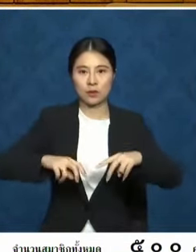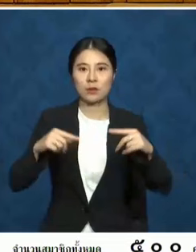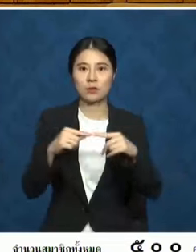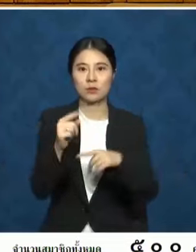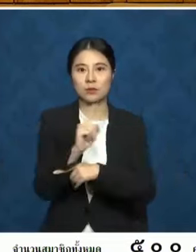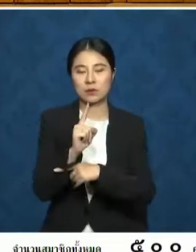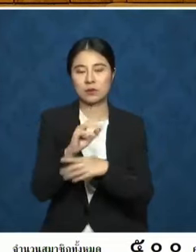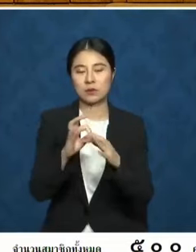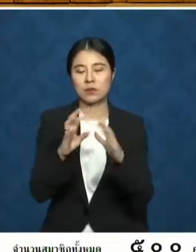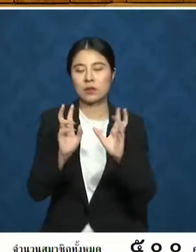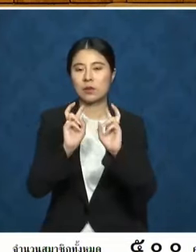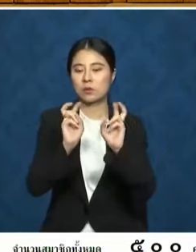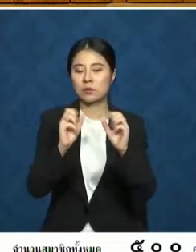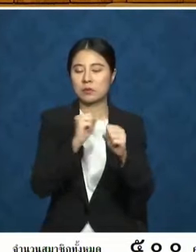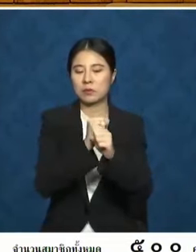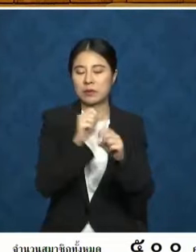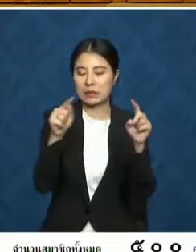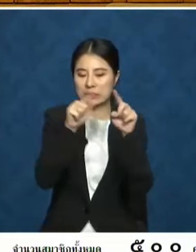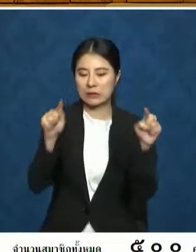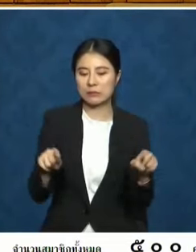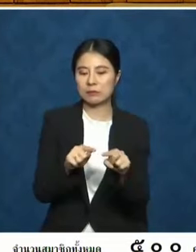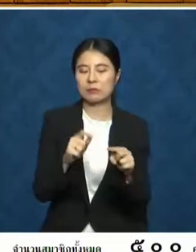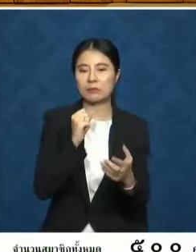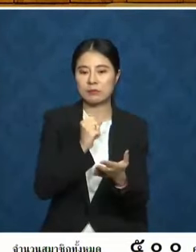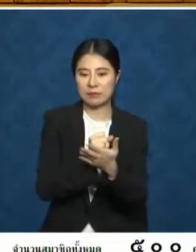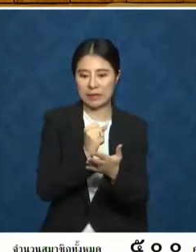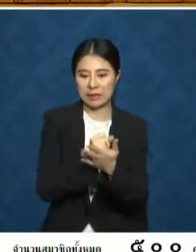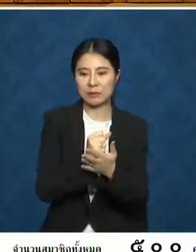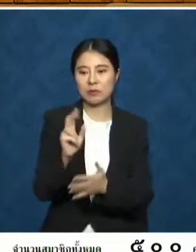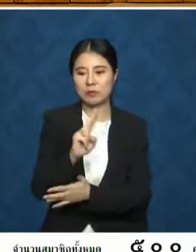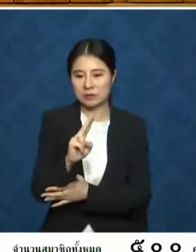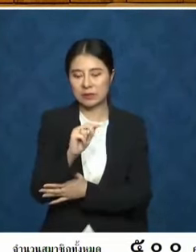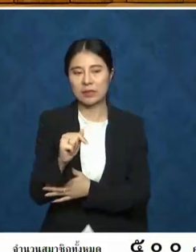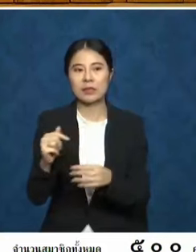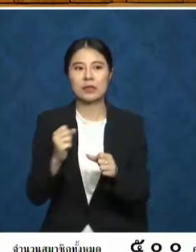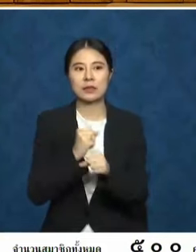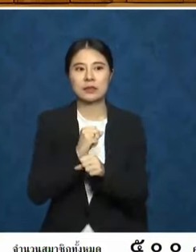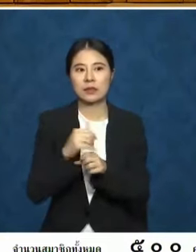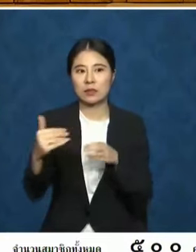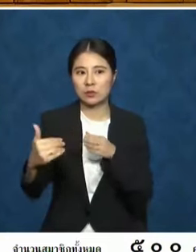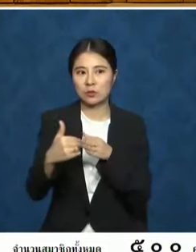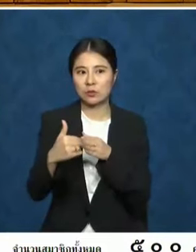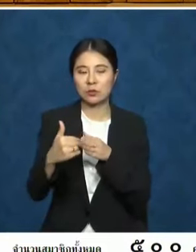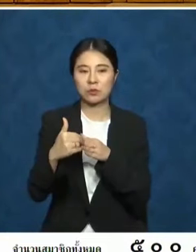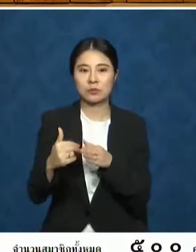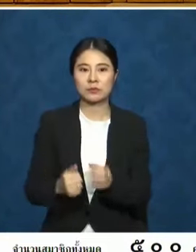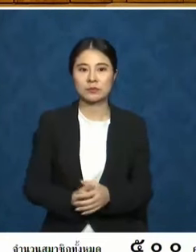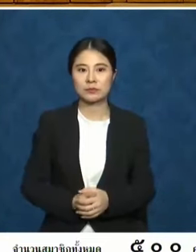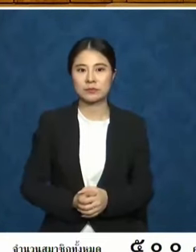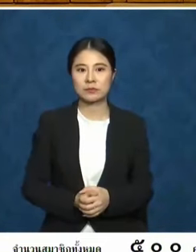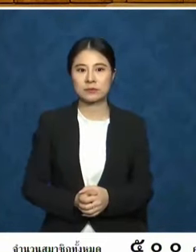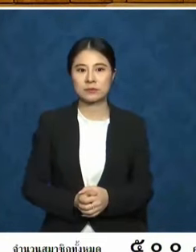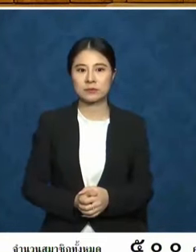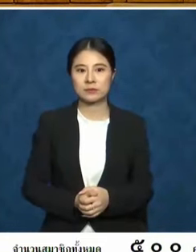นำสิธิบัติไปใช้ไม่ใช่สทธิบัติอะไรก็ได้ซึอัี้ผมให้คามสำคัญมากกับเรื่องนี้แล้